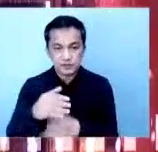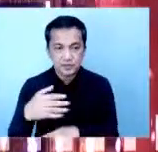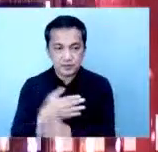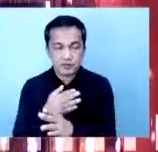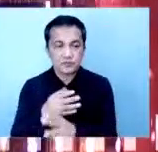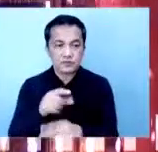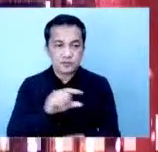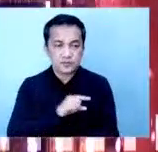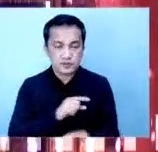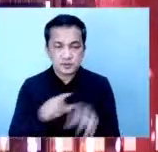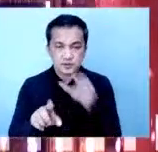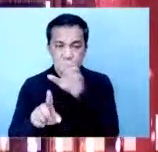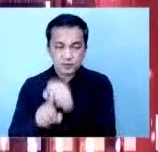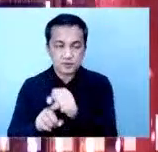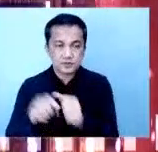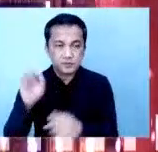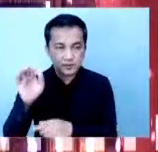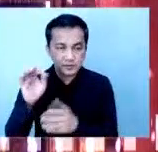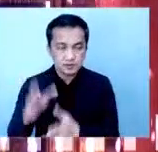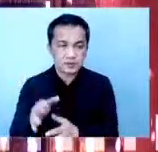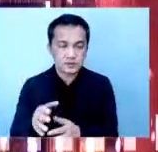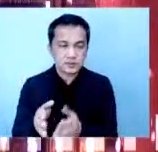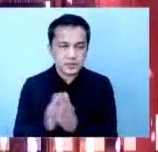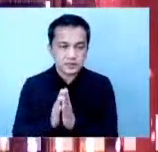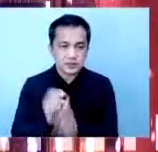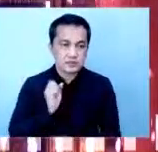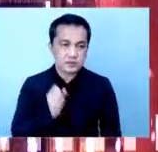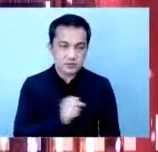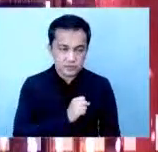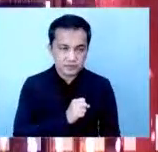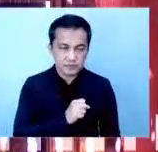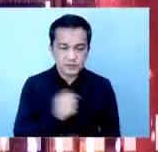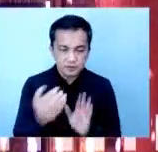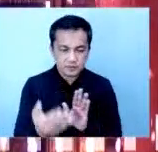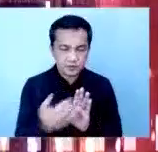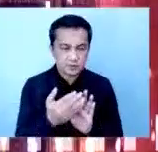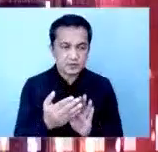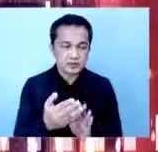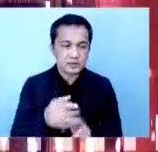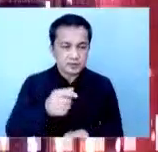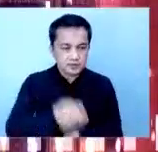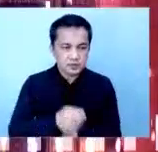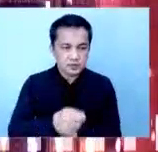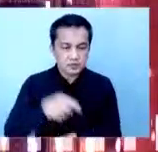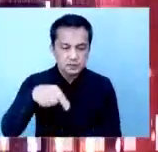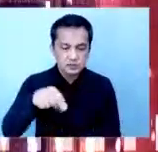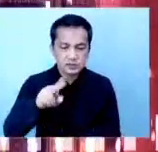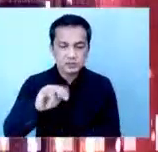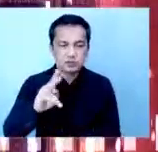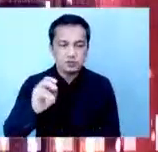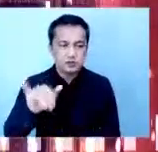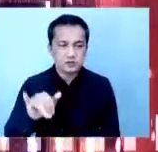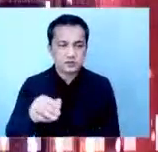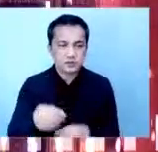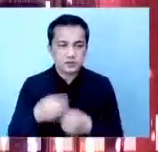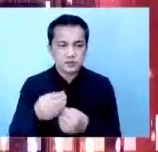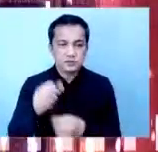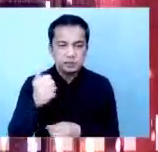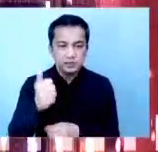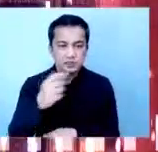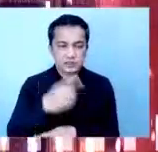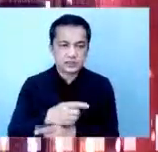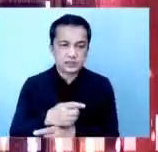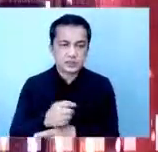sa pag-aresto sa pastor, hihilingin ng Senado na paharapin sa kanilang pagdinig si Kibuloy. Binigyan ng 10 araw ang mga tauhan